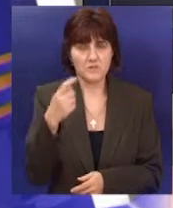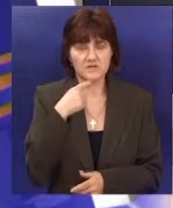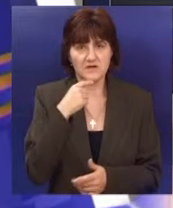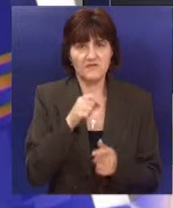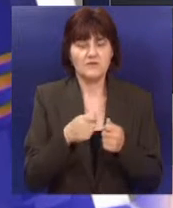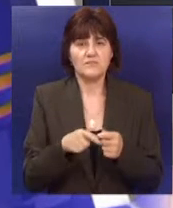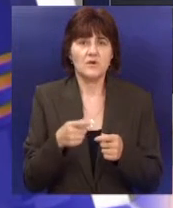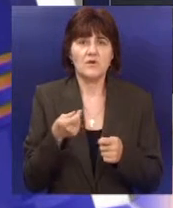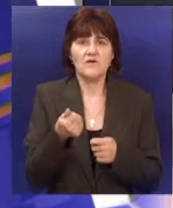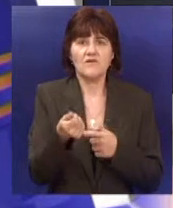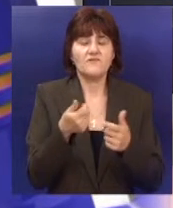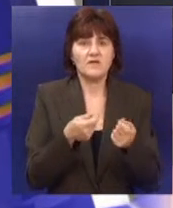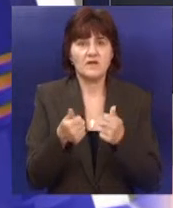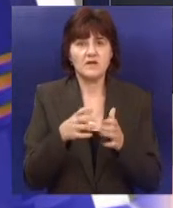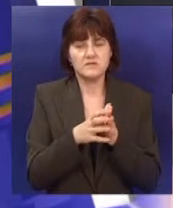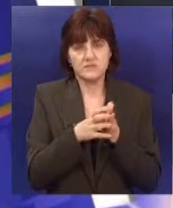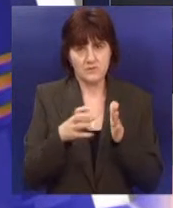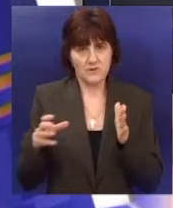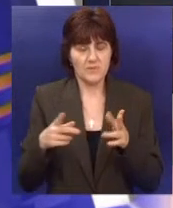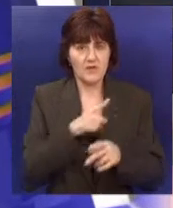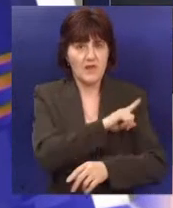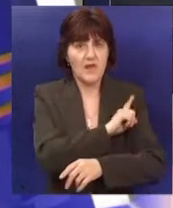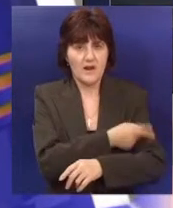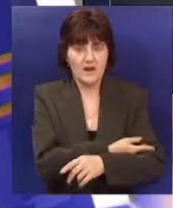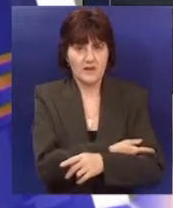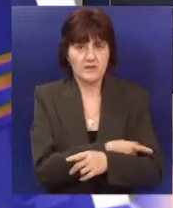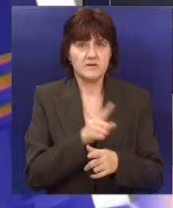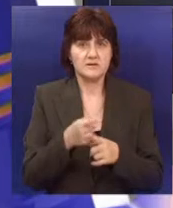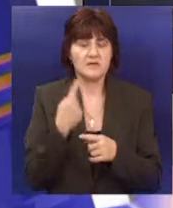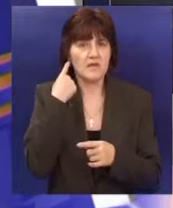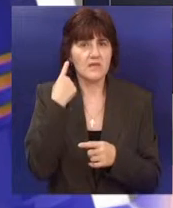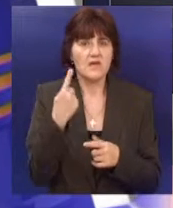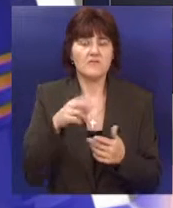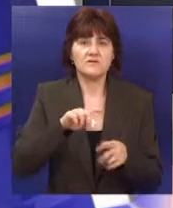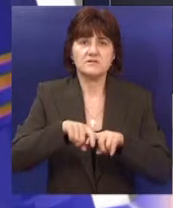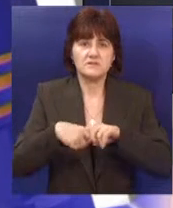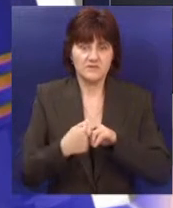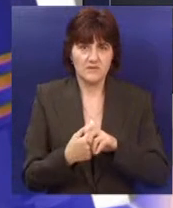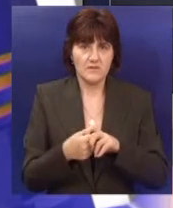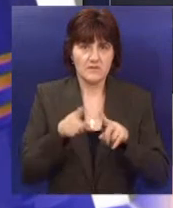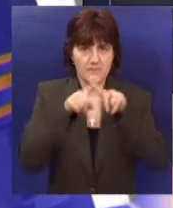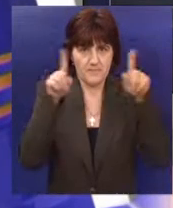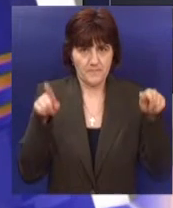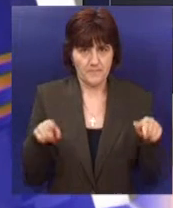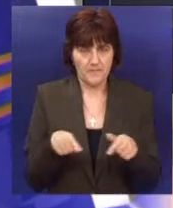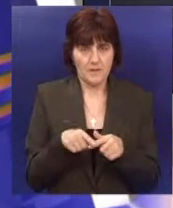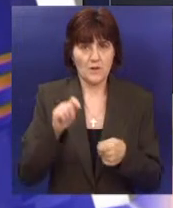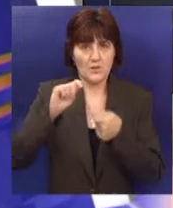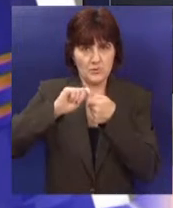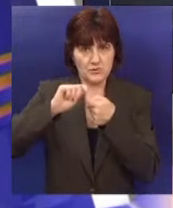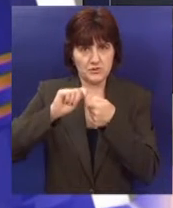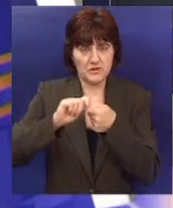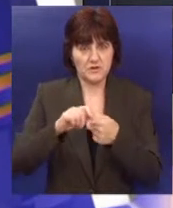poziv za kandidovanje projekata radi finansiranja unapređenja energetske efikasnosti objekata javne namene. Cilj konkursa je